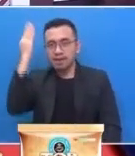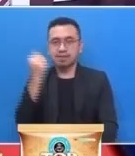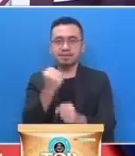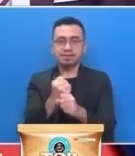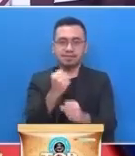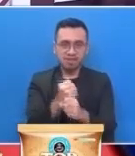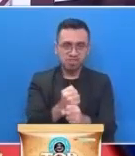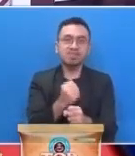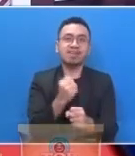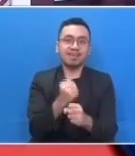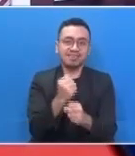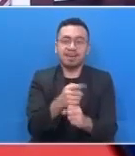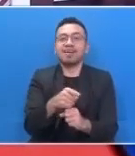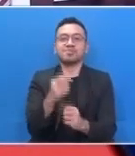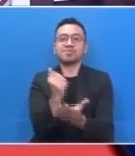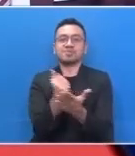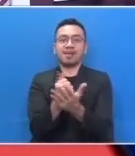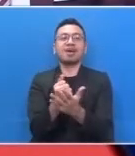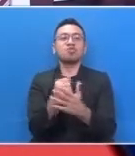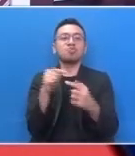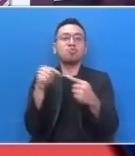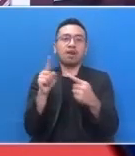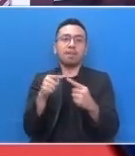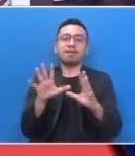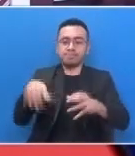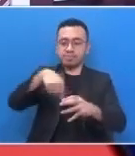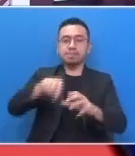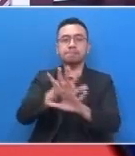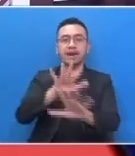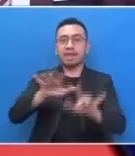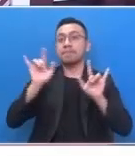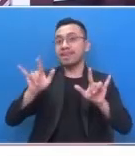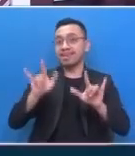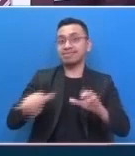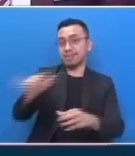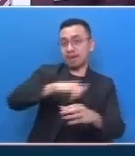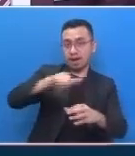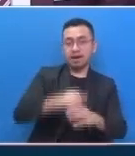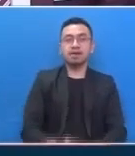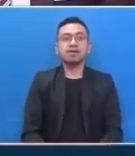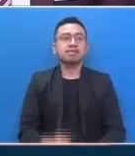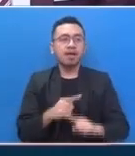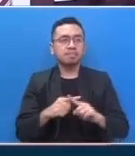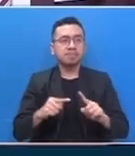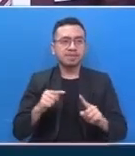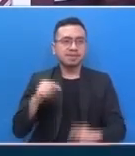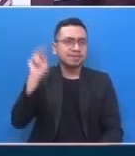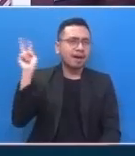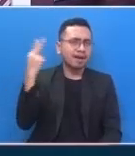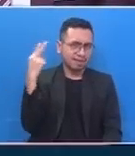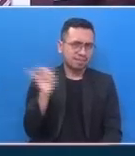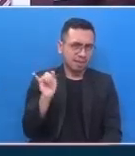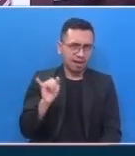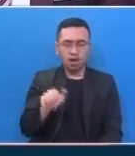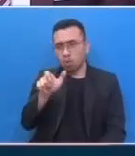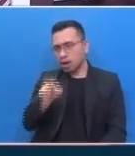menarik dalam konteks Piala Dunia under kan ada kesan Ganjar berbeda dengan Pak Jokowi Lalu ada